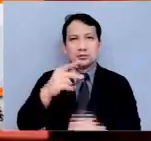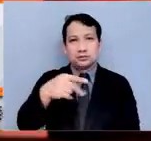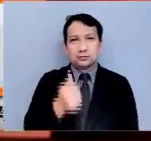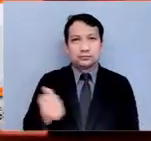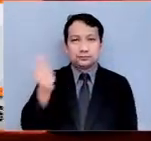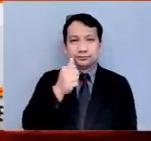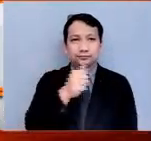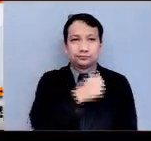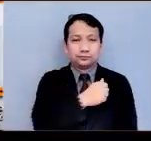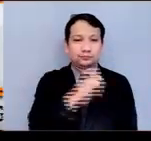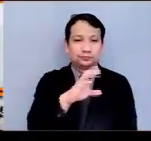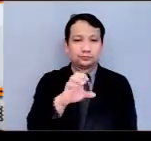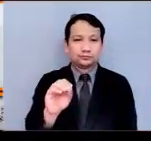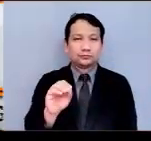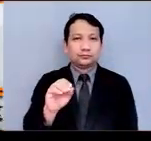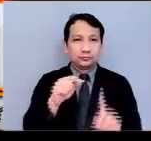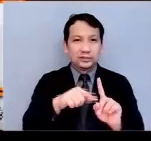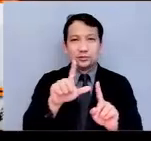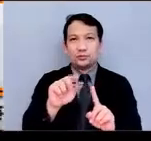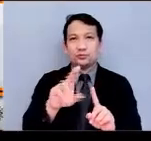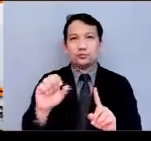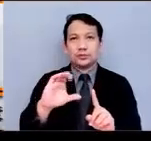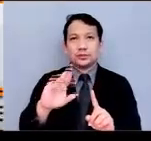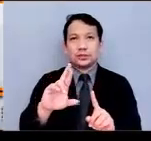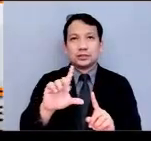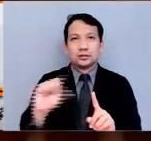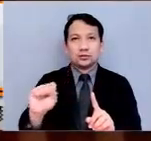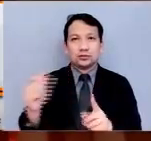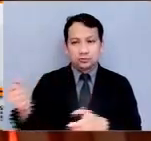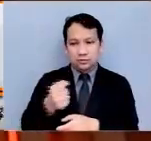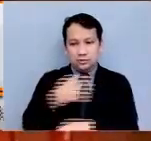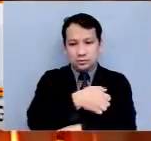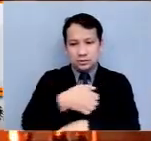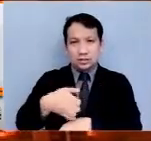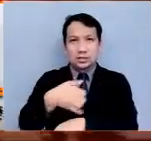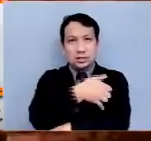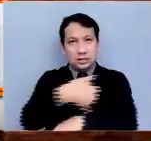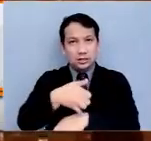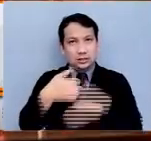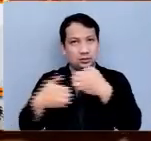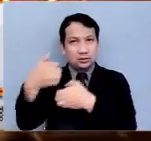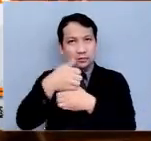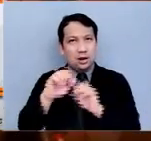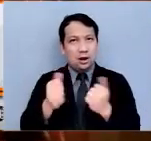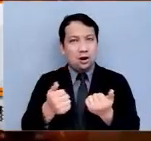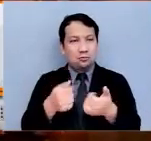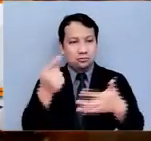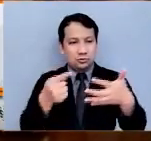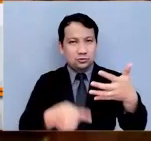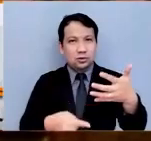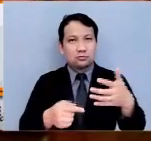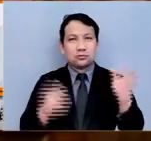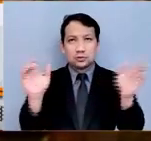Postmaster General at CEO Luis Carlos, kukuha pa ng structural engineer. Aalamin ito kung gaano katindi ang pinsala sa